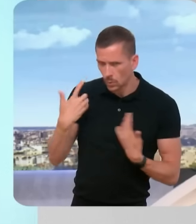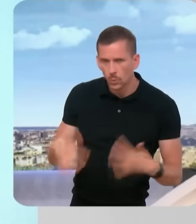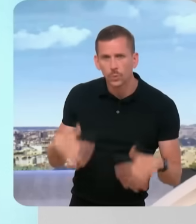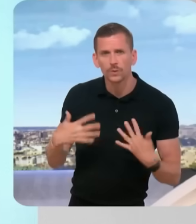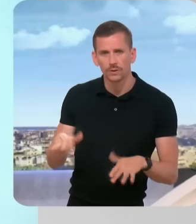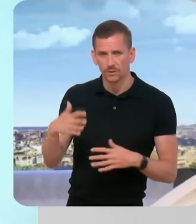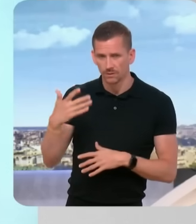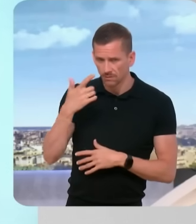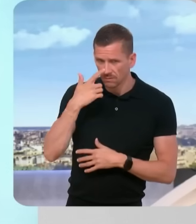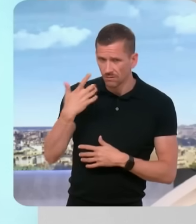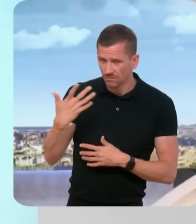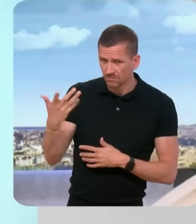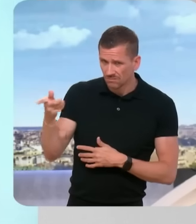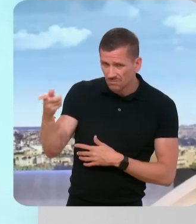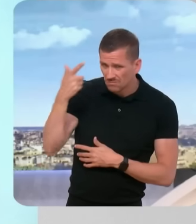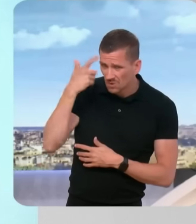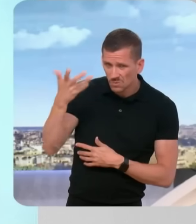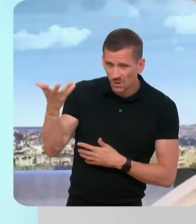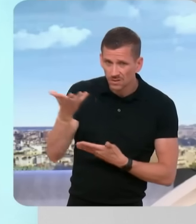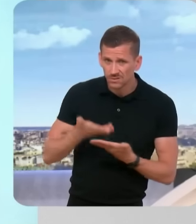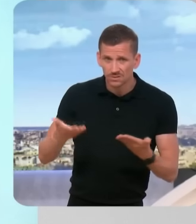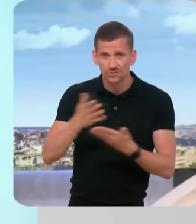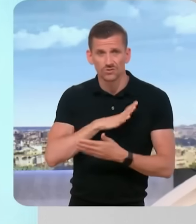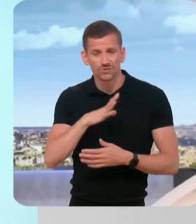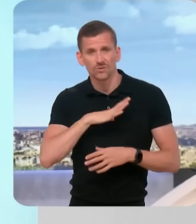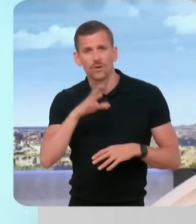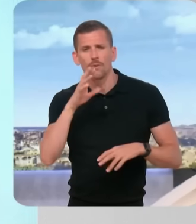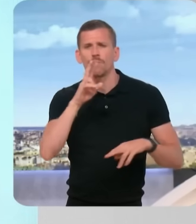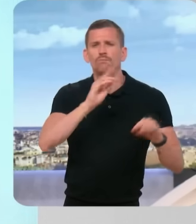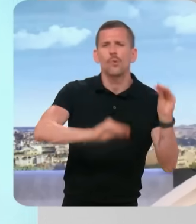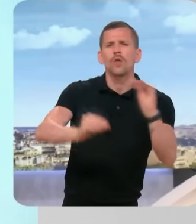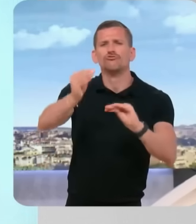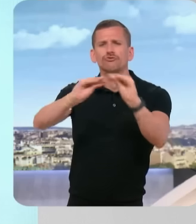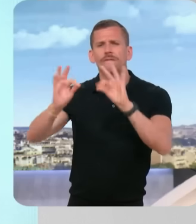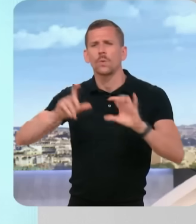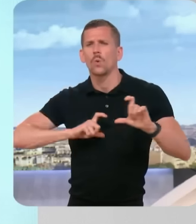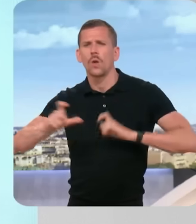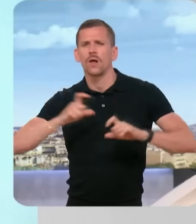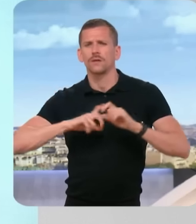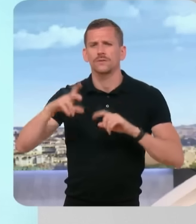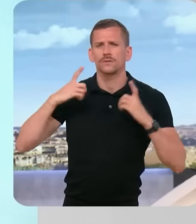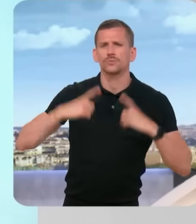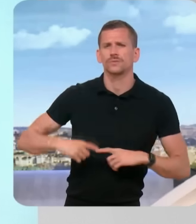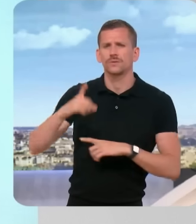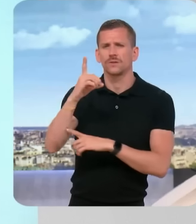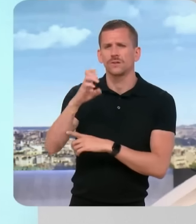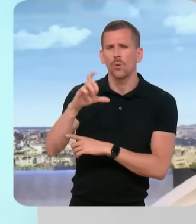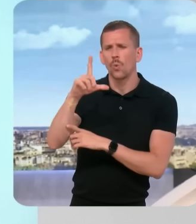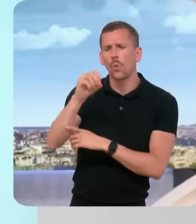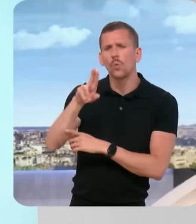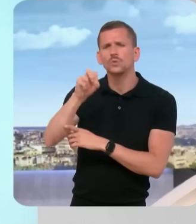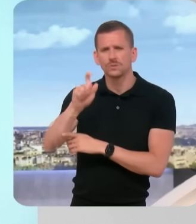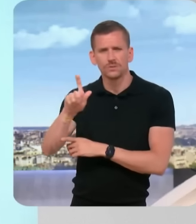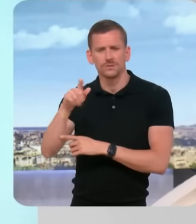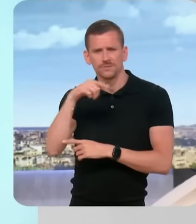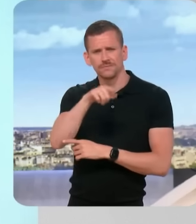il y a deux jours, un montage de votre collègue Sébastien Delogu, député sortant, montre la parodie d'un jeu vidéo où on